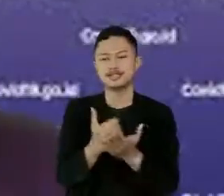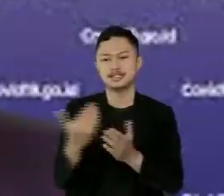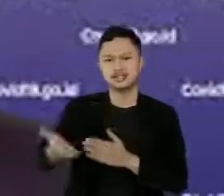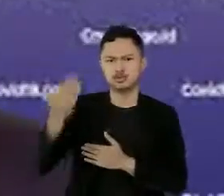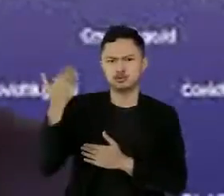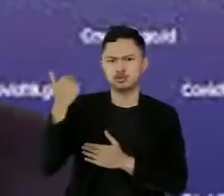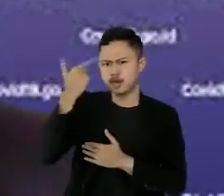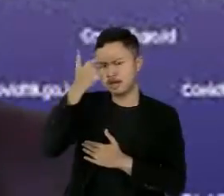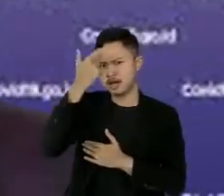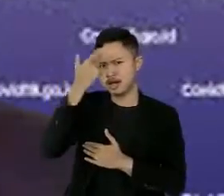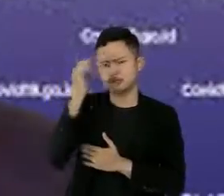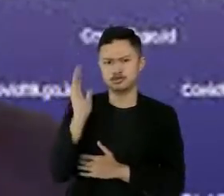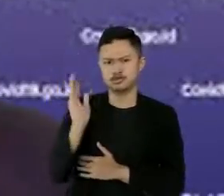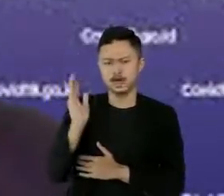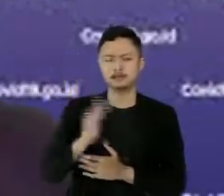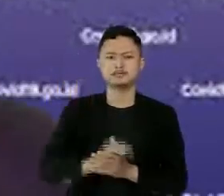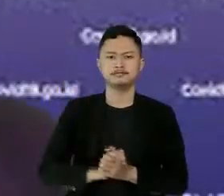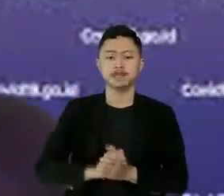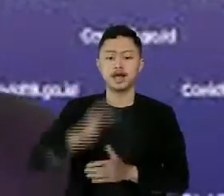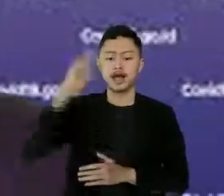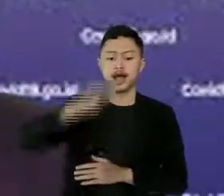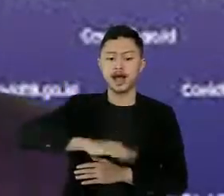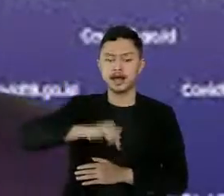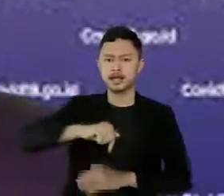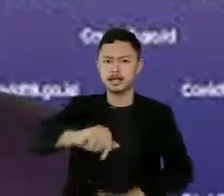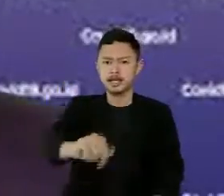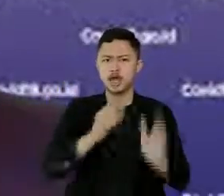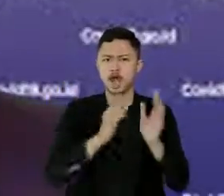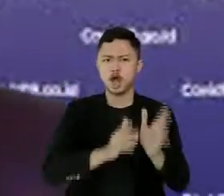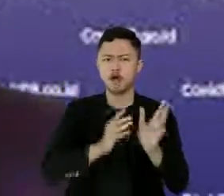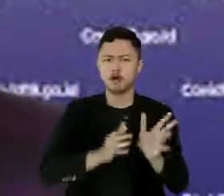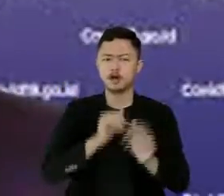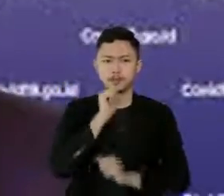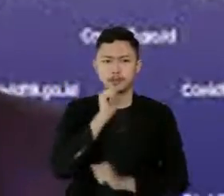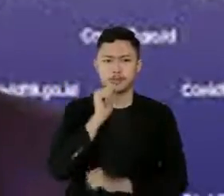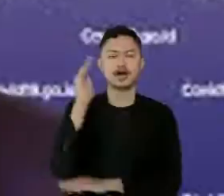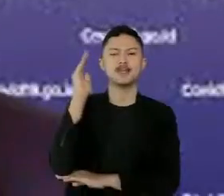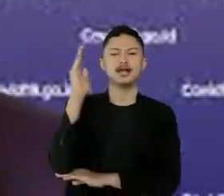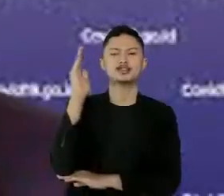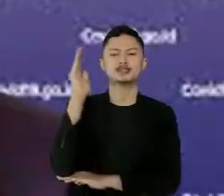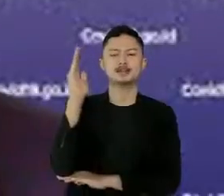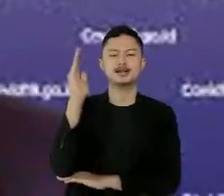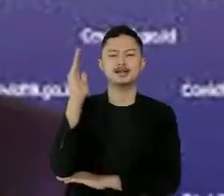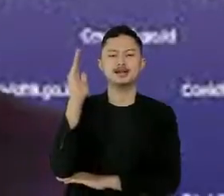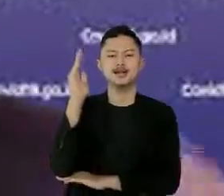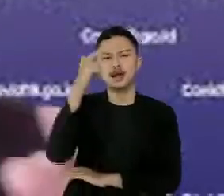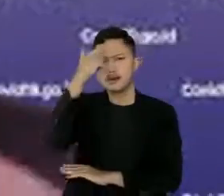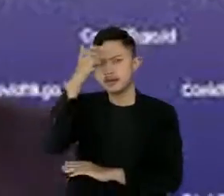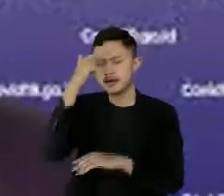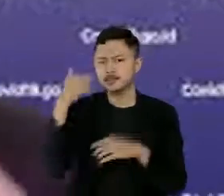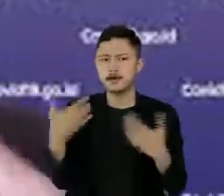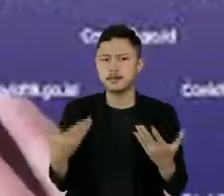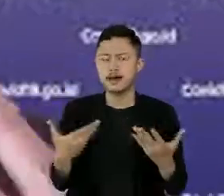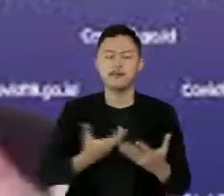waktu-waktu yang kemarin. Dan hari ini kita akan berbincang-bincang dengan para narasumber untuk mengetahui